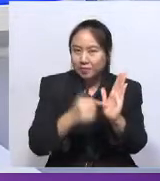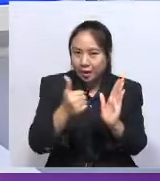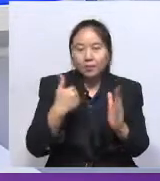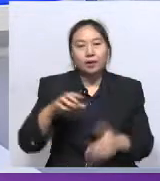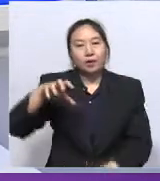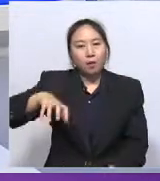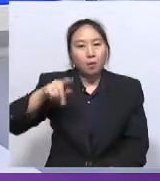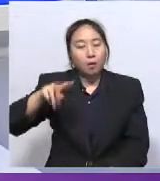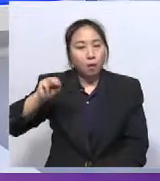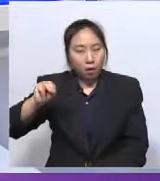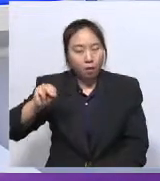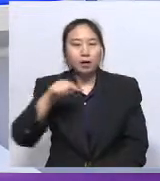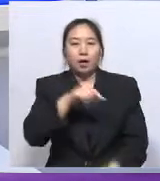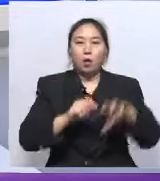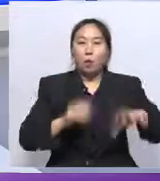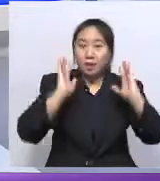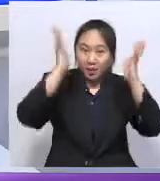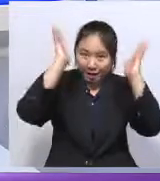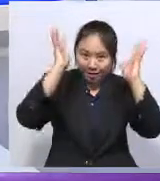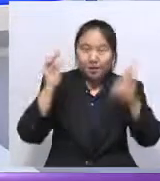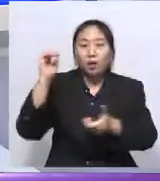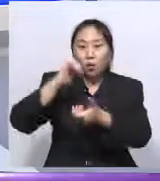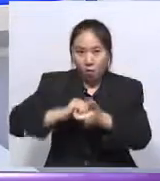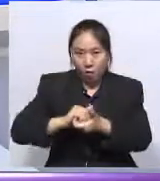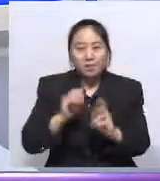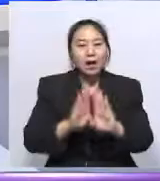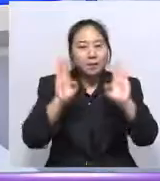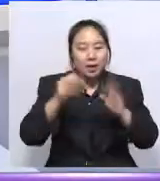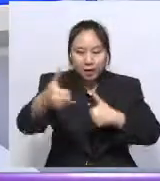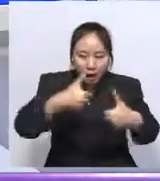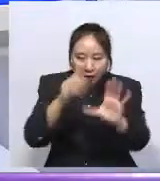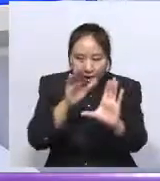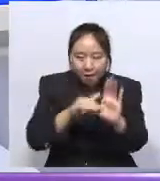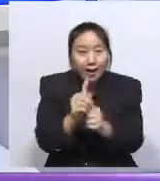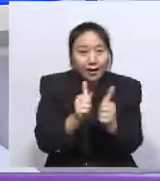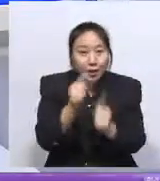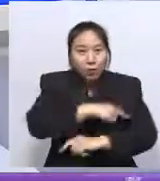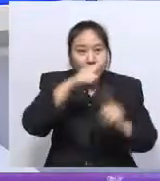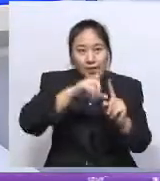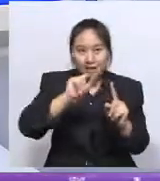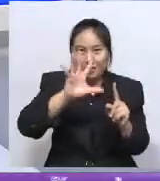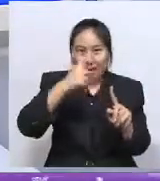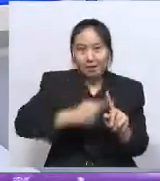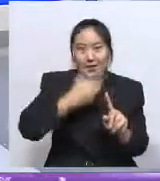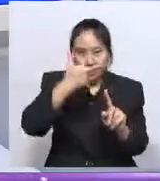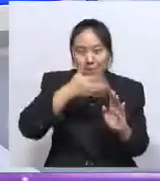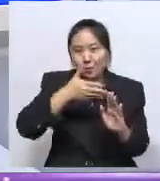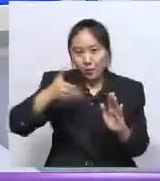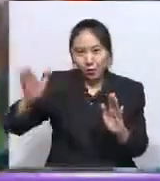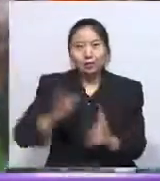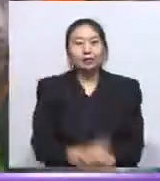ษย์และกรมประชาสัมพันธ์นะคะที่จะเริ่มเปิดรับสมัครผู้เข้าแข่งขันตั้งแต่วันที่25มีนาคมนี้เป็นต้นไปค่